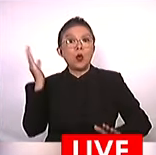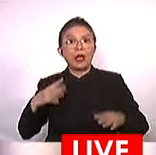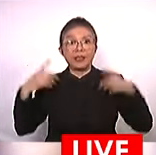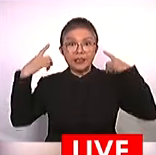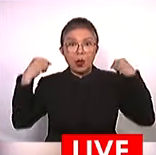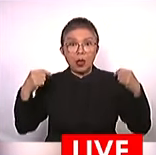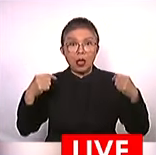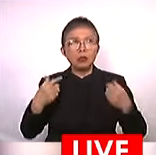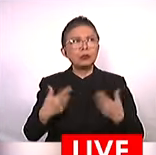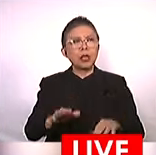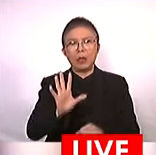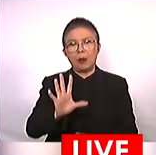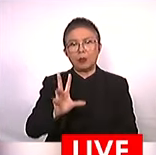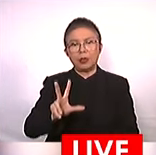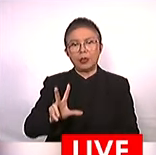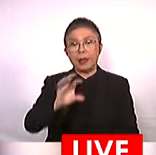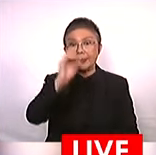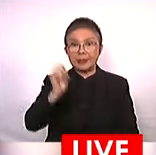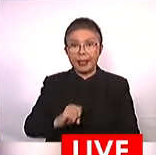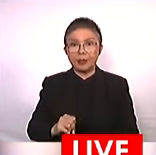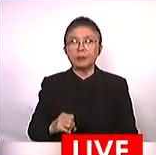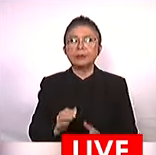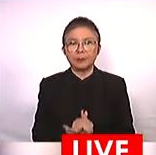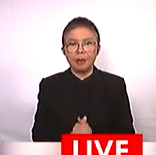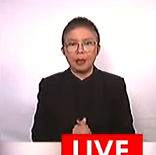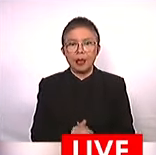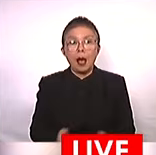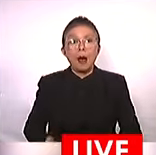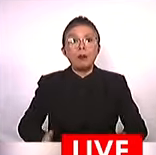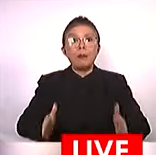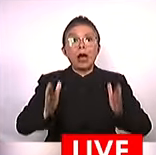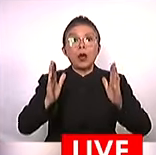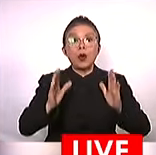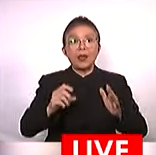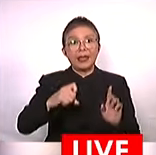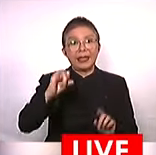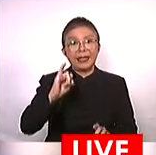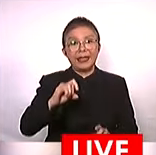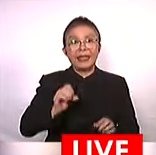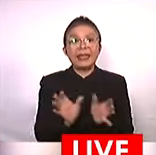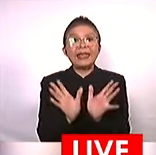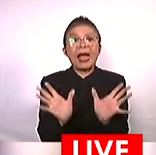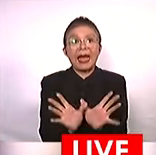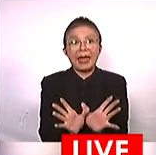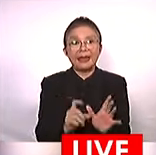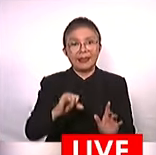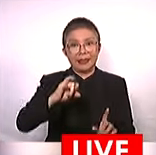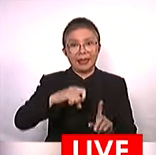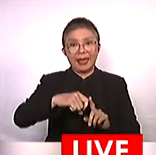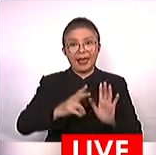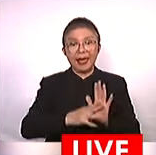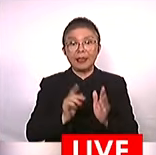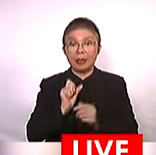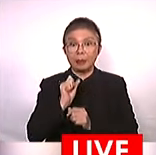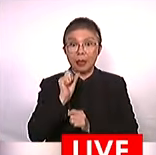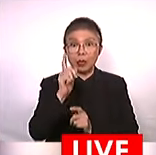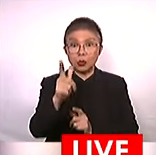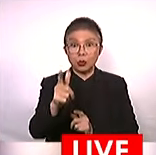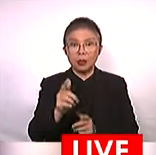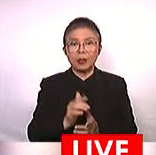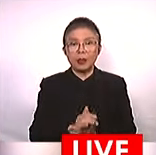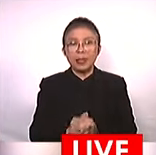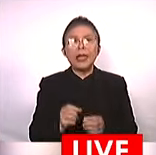sudah ada 53%. pembangunan IKN yang berkelanjutan